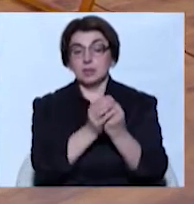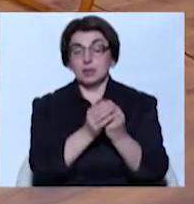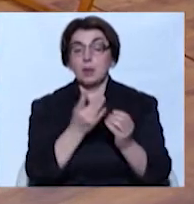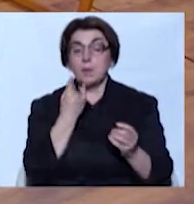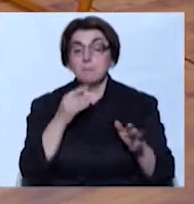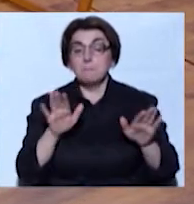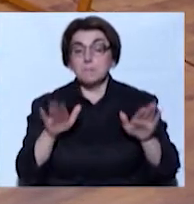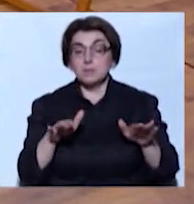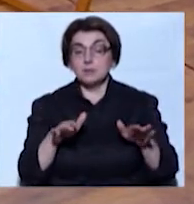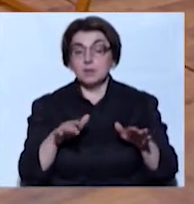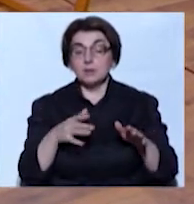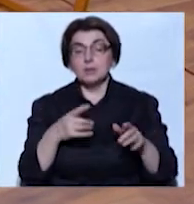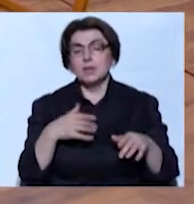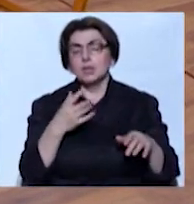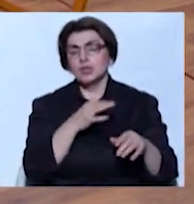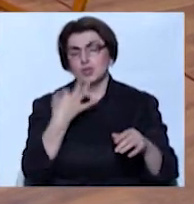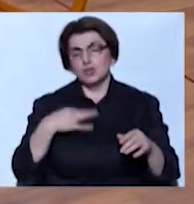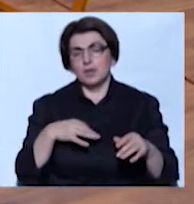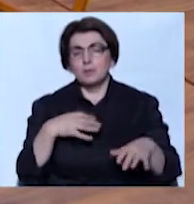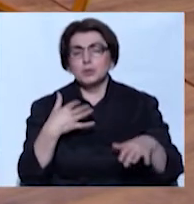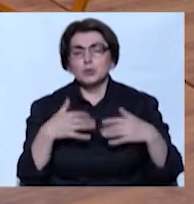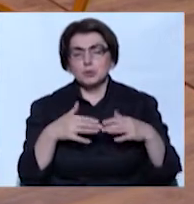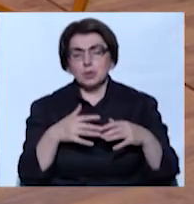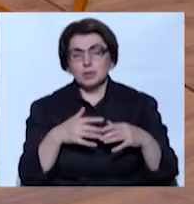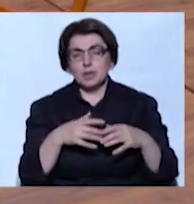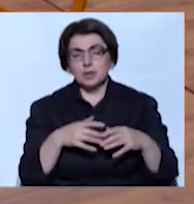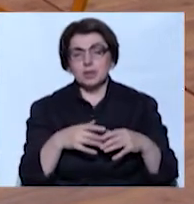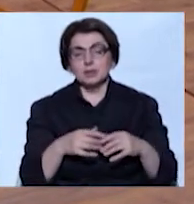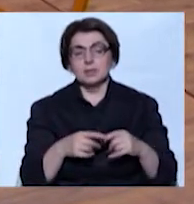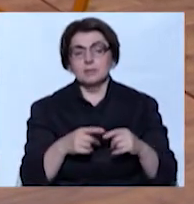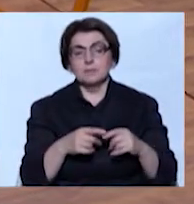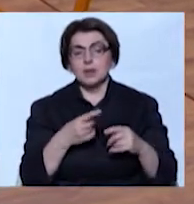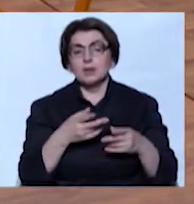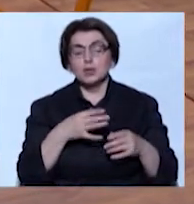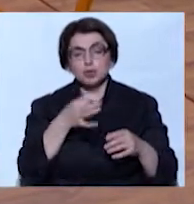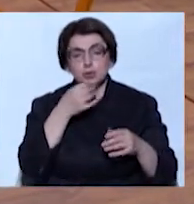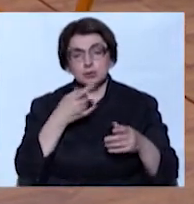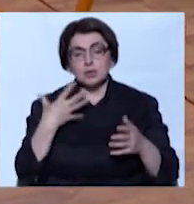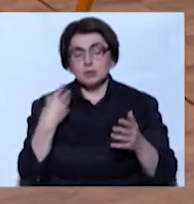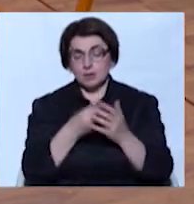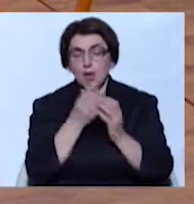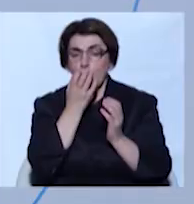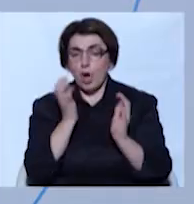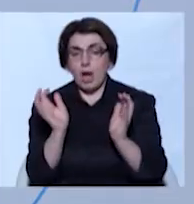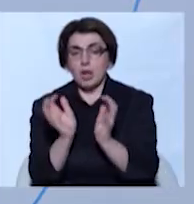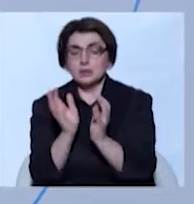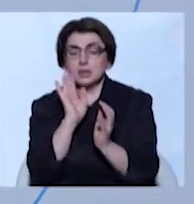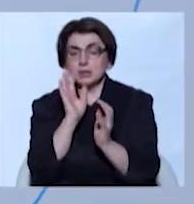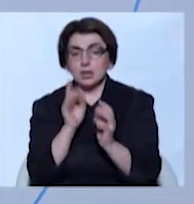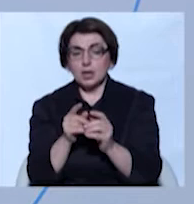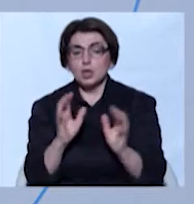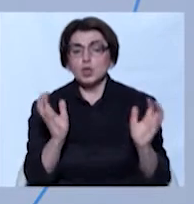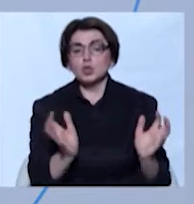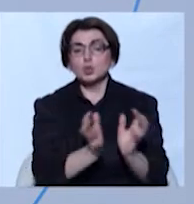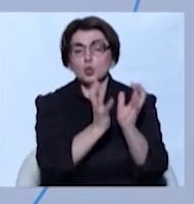ფრინველები ბარტყები უსუსურები ჩეკებიან, ფრინველების ბარტყები გამოჩეკამდე საკუთარი სხეულით ათბობენ,